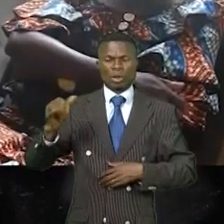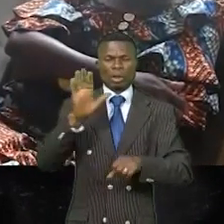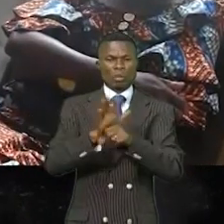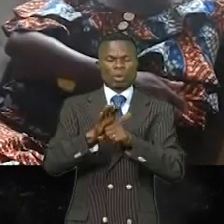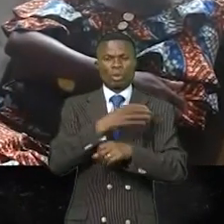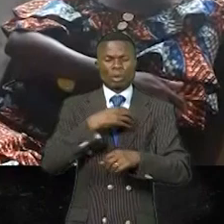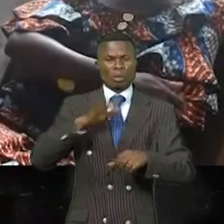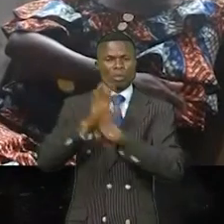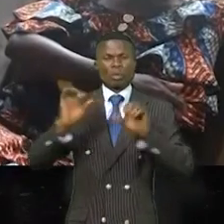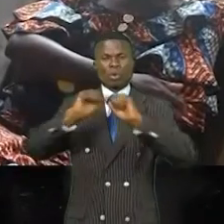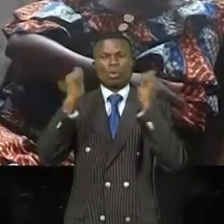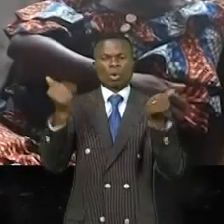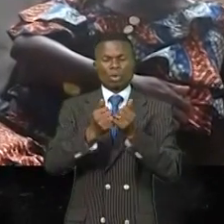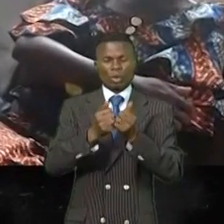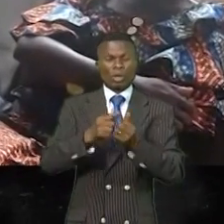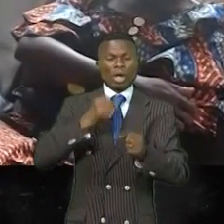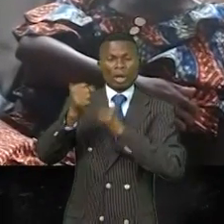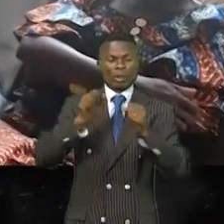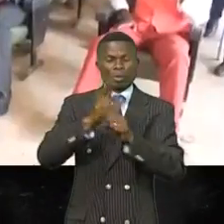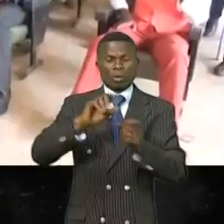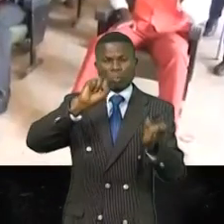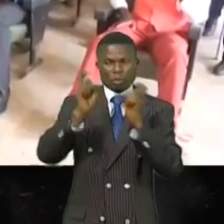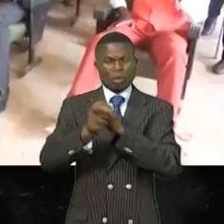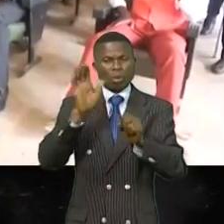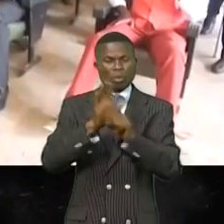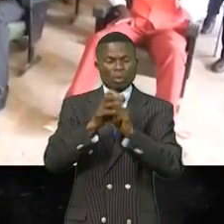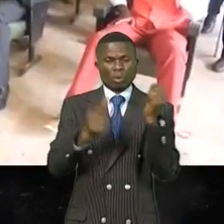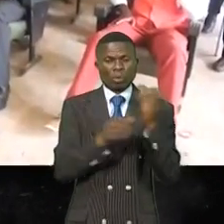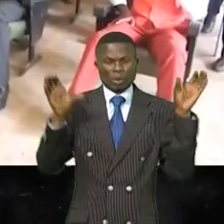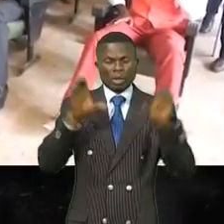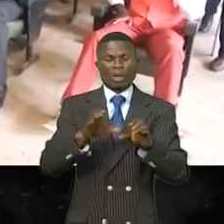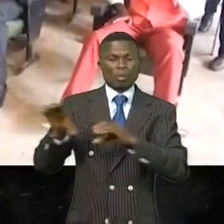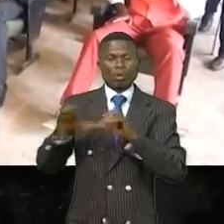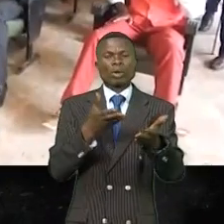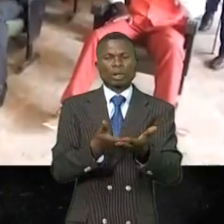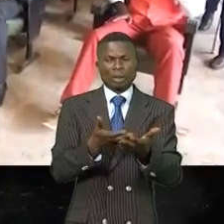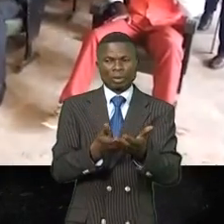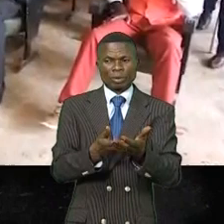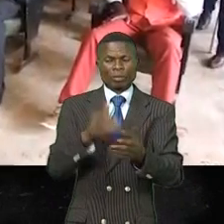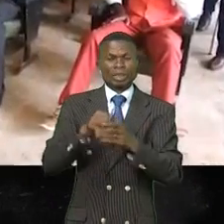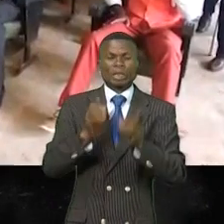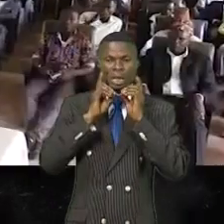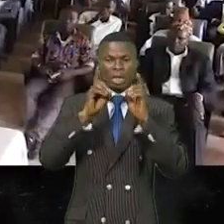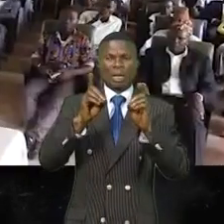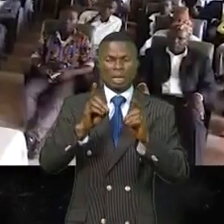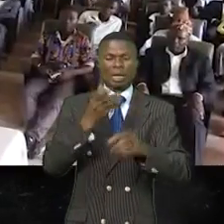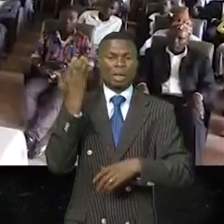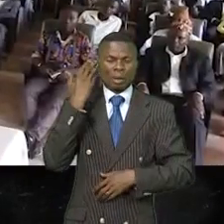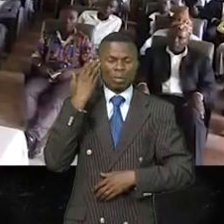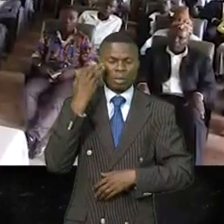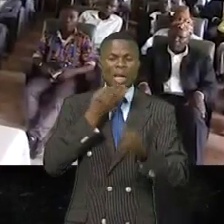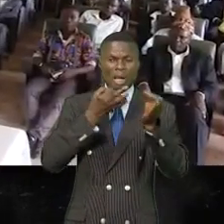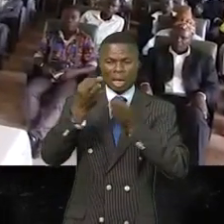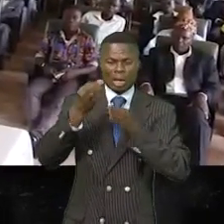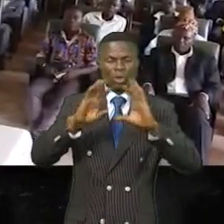différentes associations qui militent pour le changement et une foule nombreuse était venue pour la circonstance. Dans son mot, Doris Kayoka a expliqué